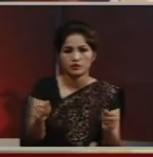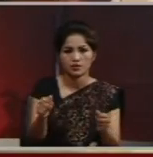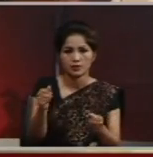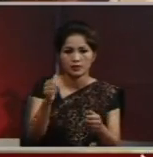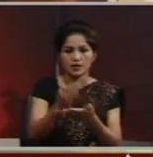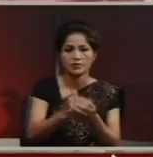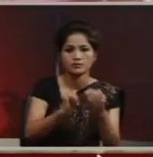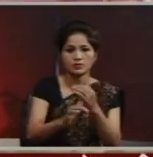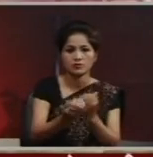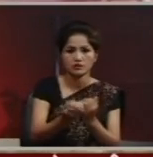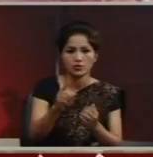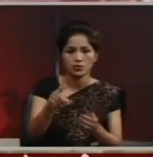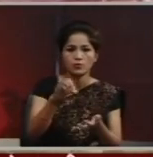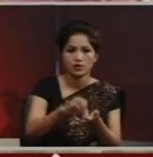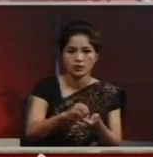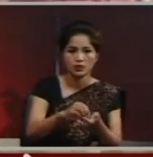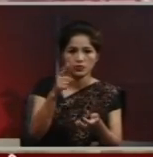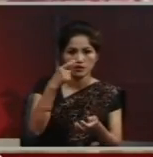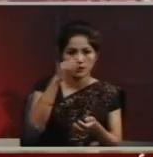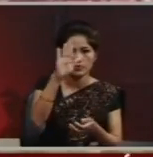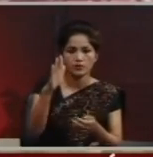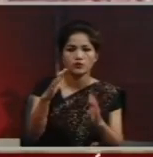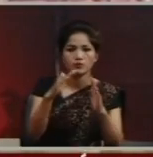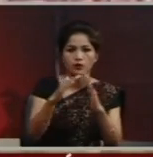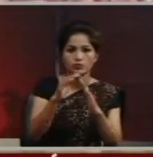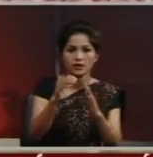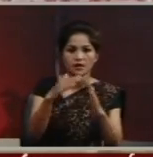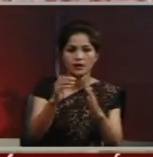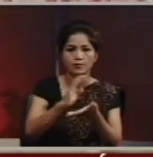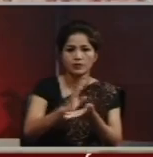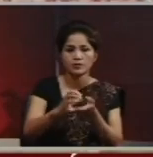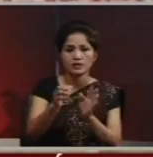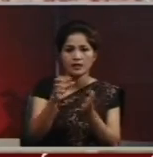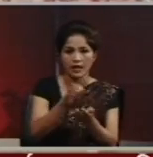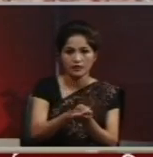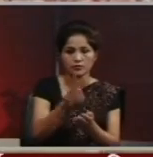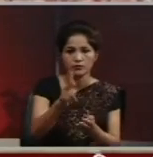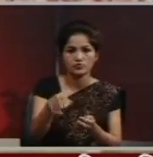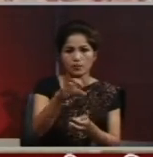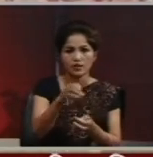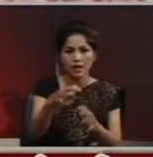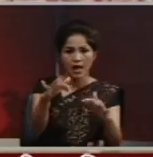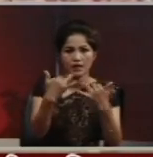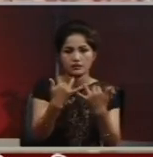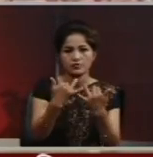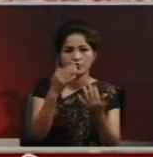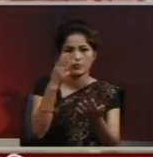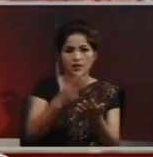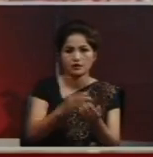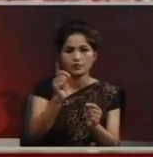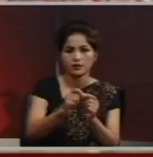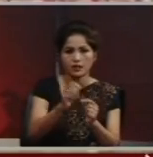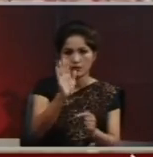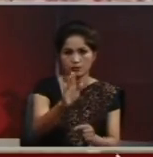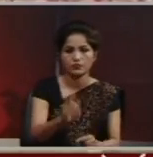कार्यालयले सञ्चालन गर्छ। यो पालि तपाईँको वैष्णव देवी दरबार जुन राम मन्दिरको पार्कमा लागेको छ त्यो पर्यटकलाई आकर्षकको लागि मात्रै त्यो बनाएको